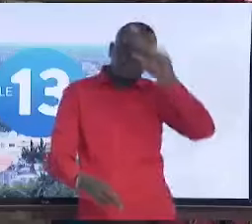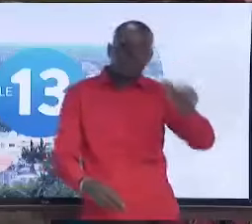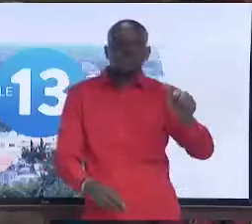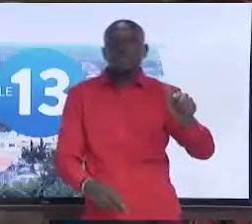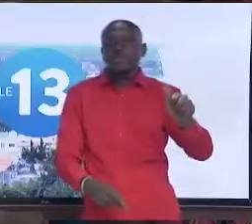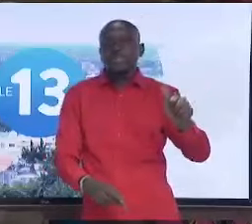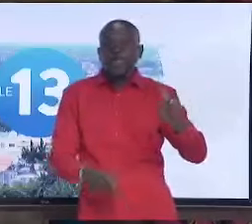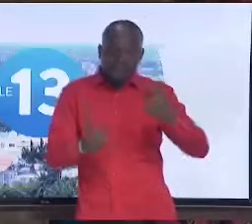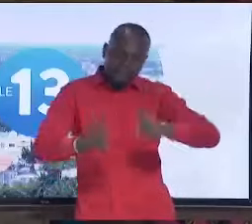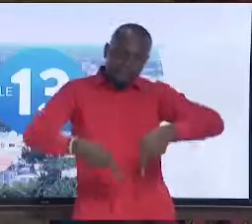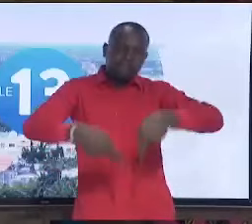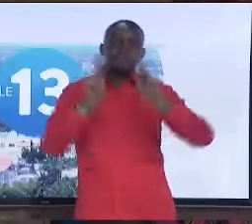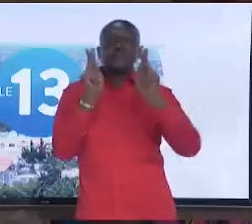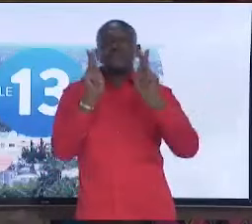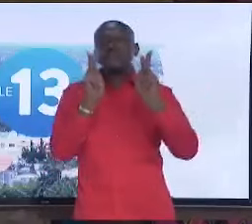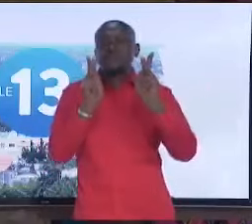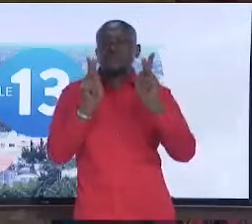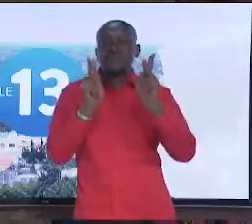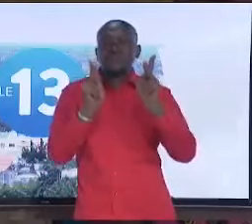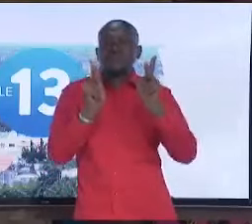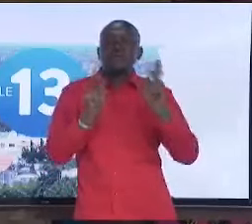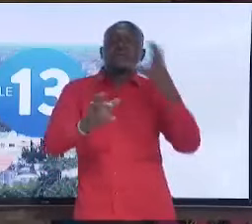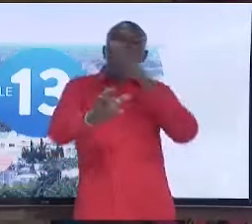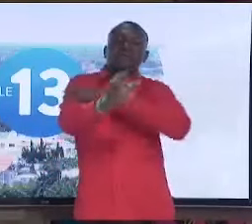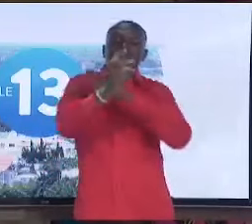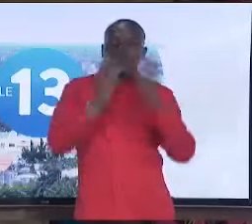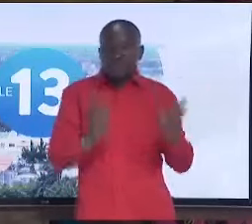lui permettre de renforcer